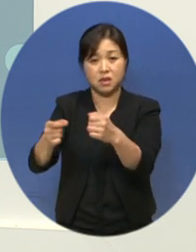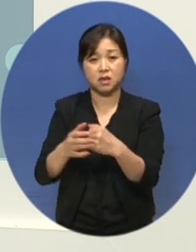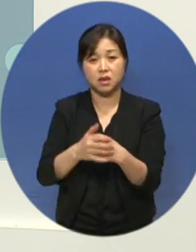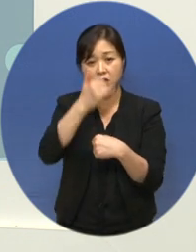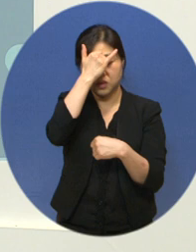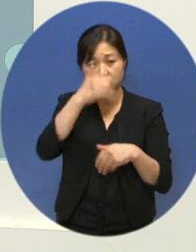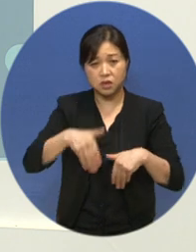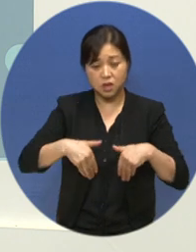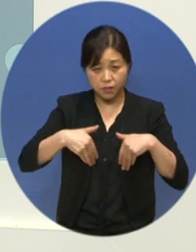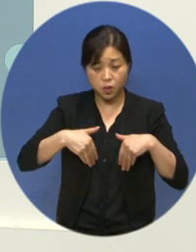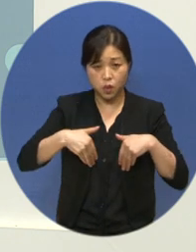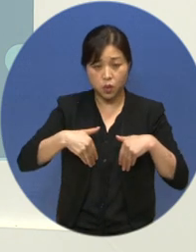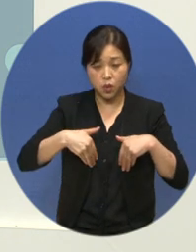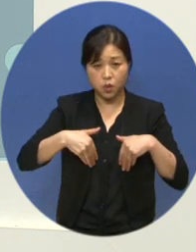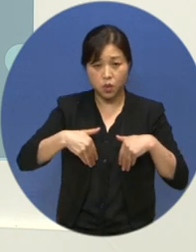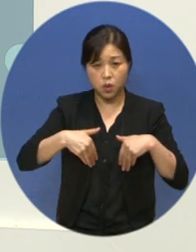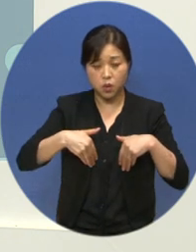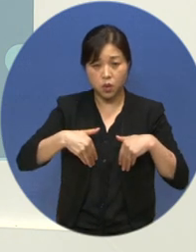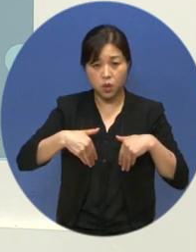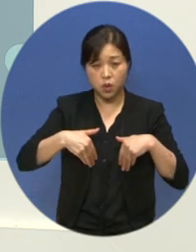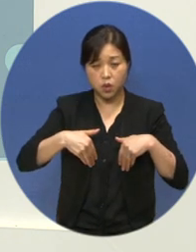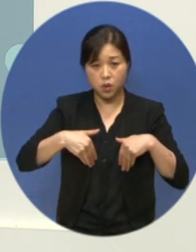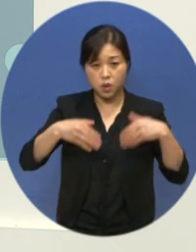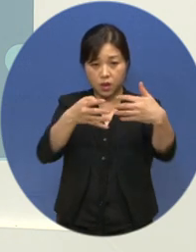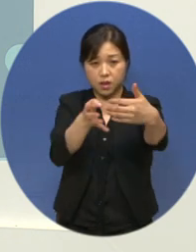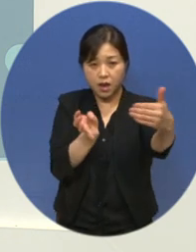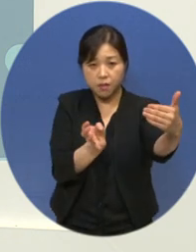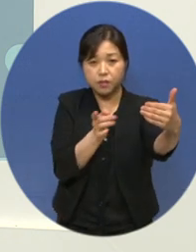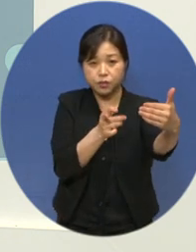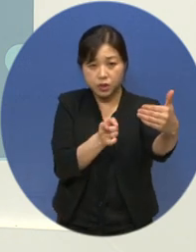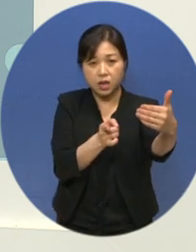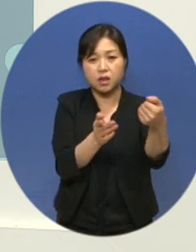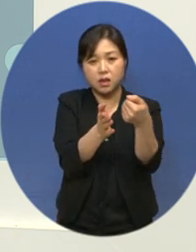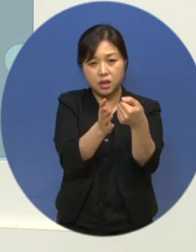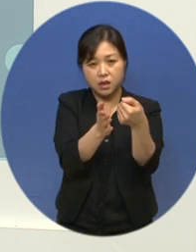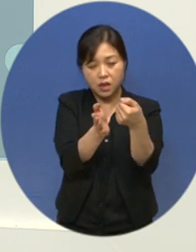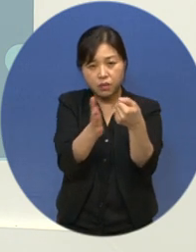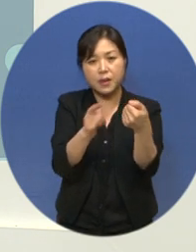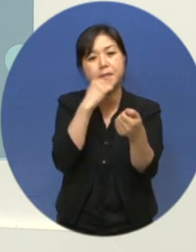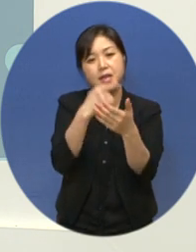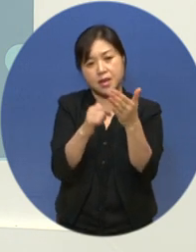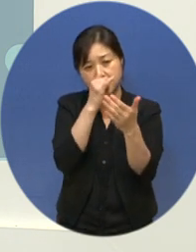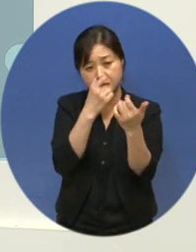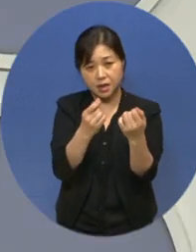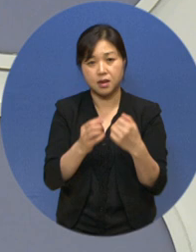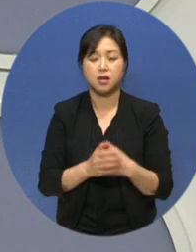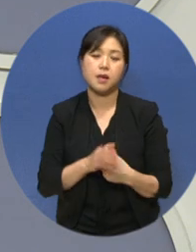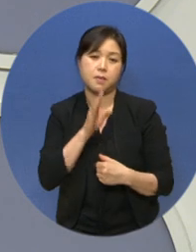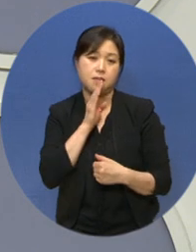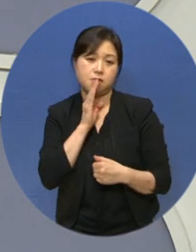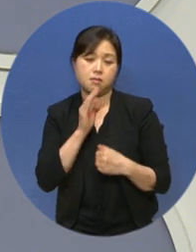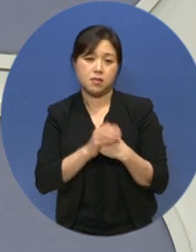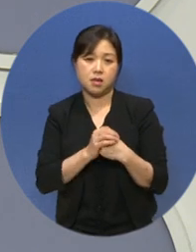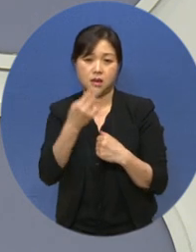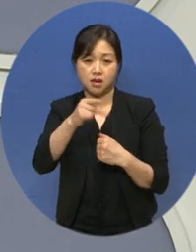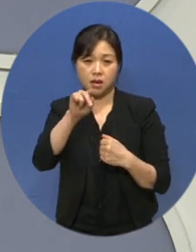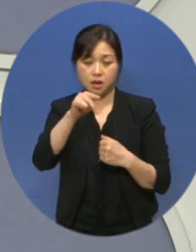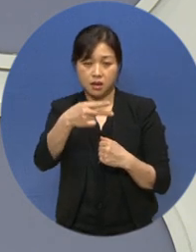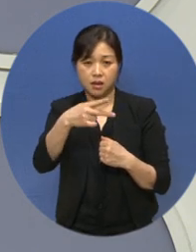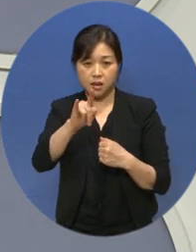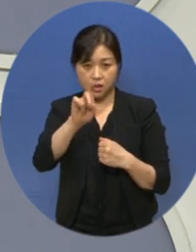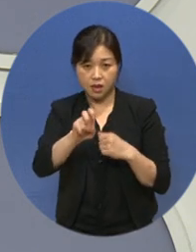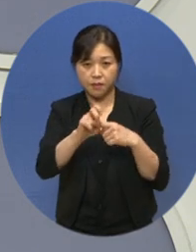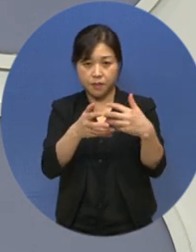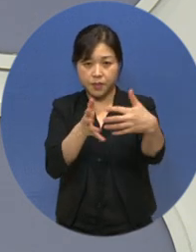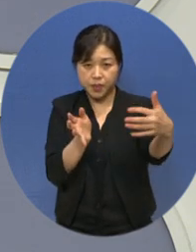때 문제 때문에 예 그렇습니다 예 문제 말씀 하신대로 떼면 그 수위 조절을 통해서 예